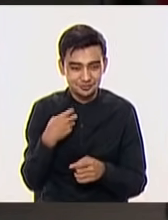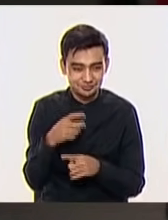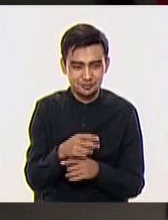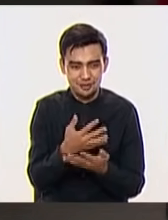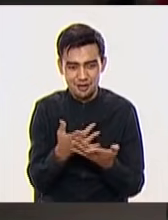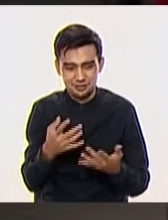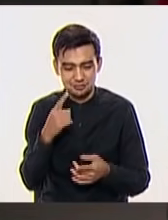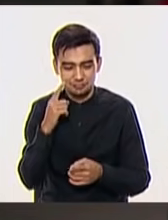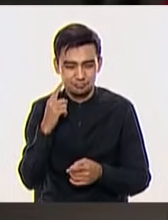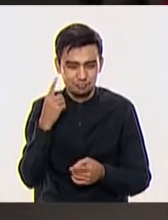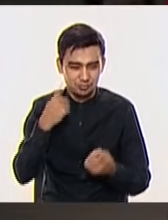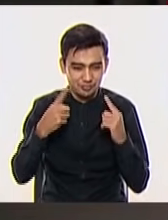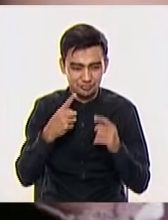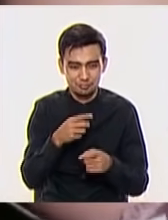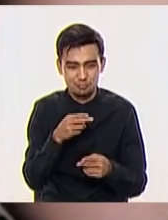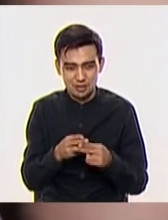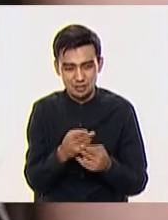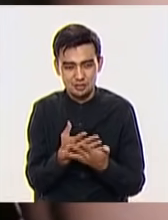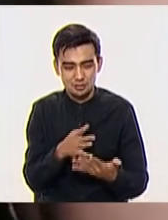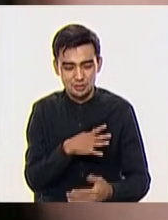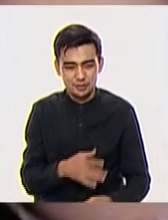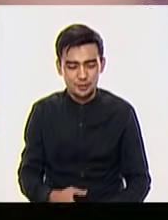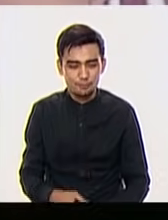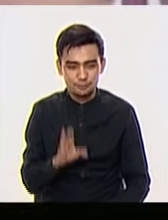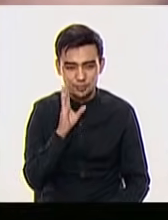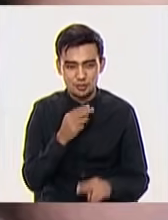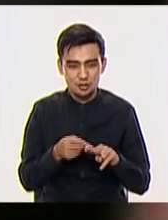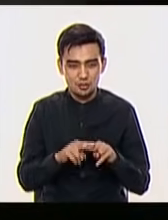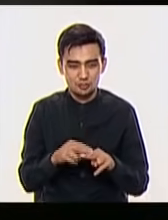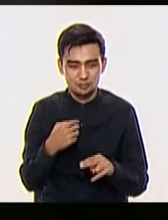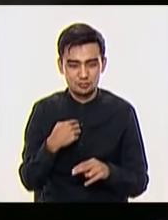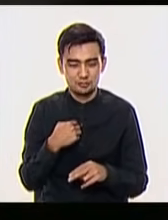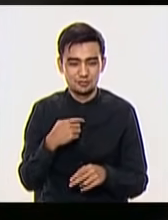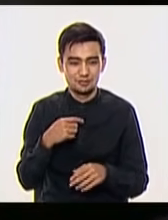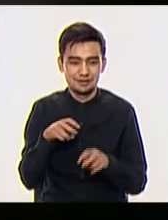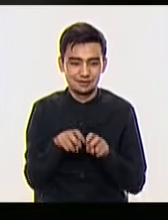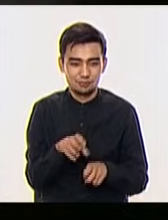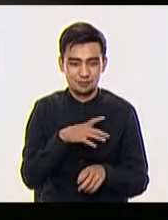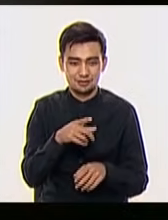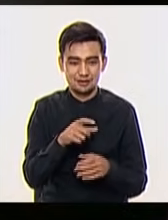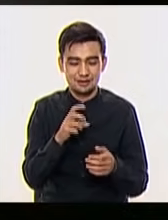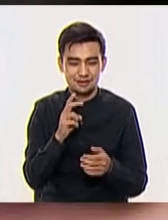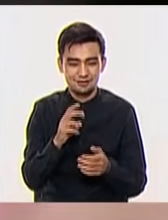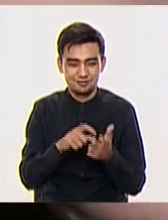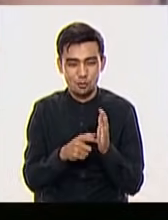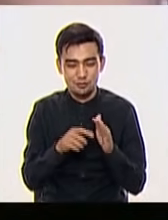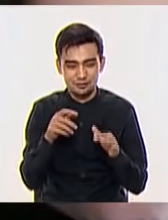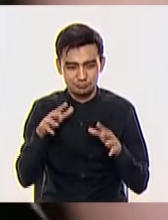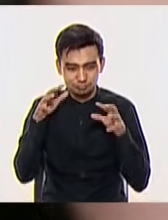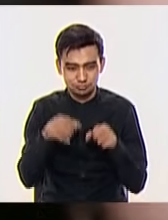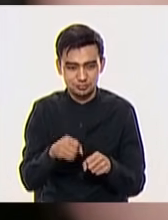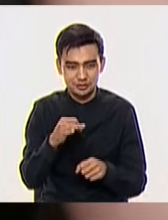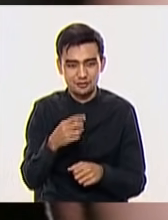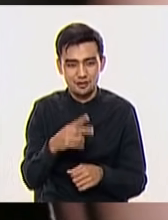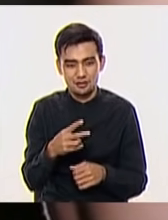түрлі қитұрқылыққа барғандарын айтады. Именно біз сол көп балалы аналар отқан ыздан ең светін сөндірді де тастады тас қараңғы. Сол кезде 20